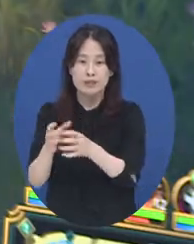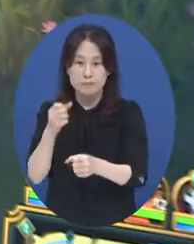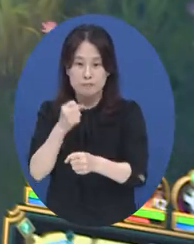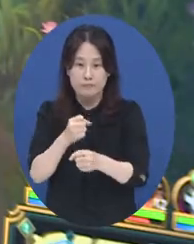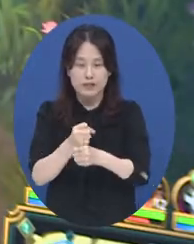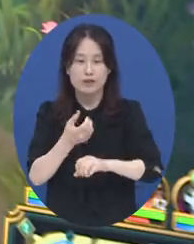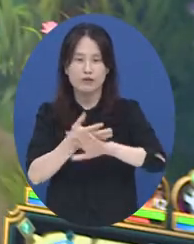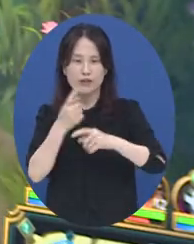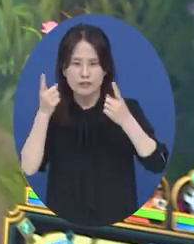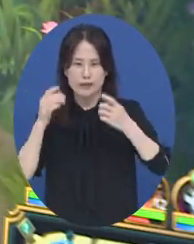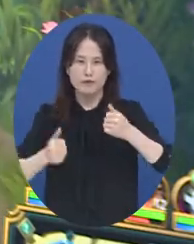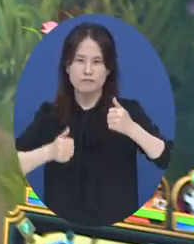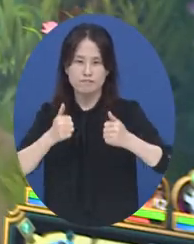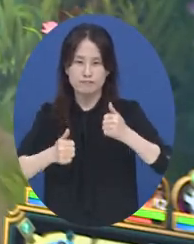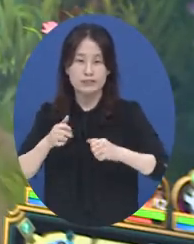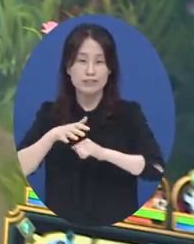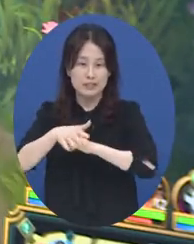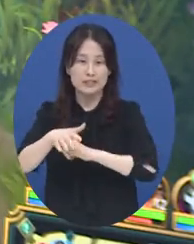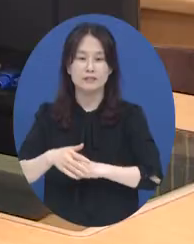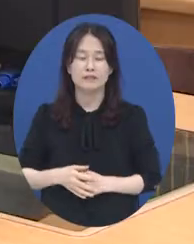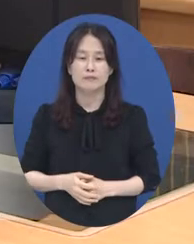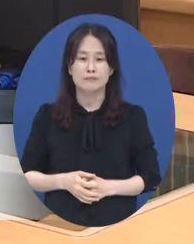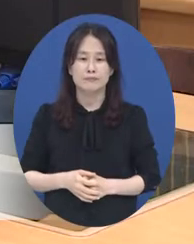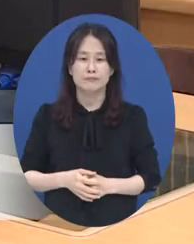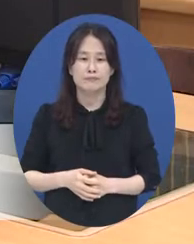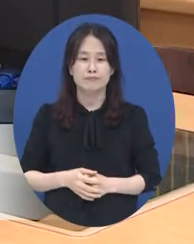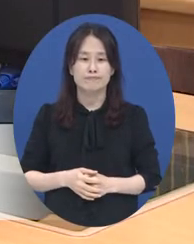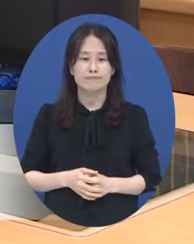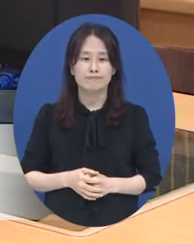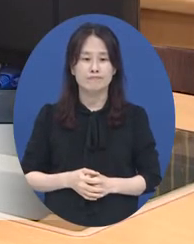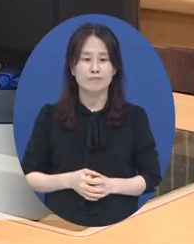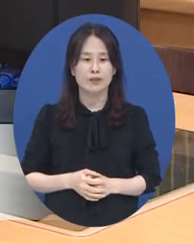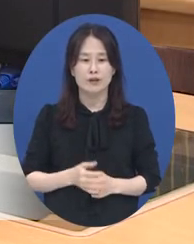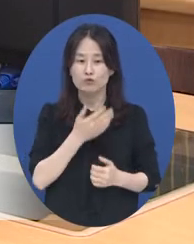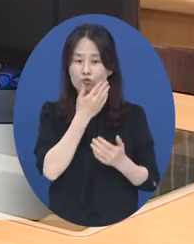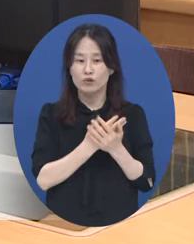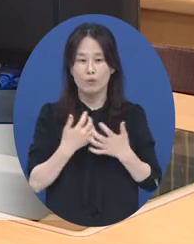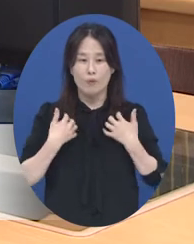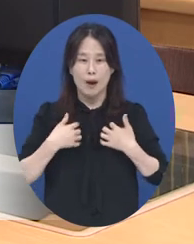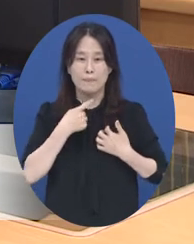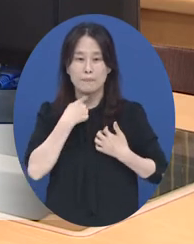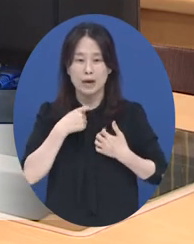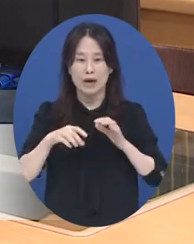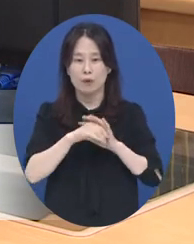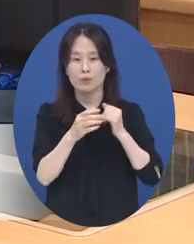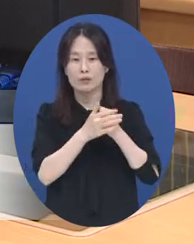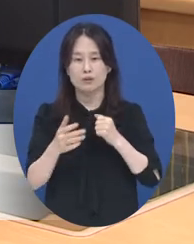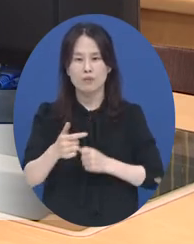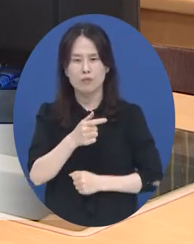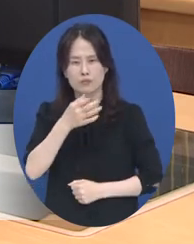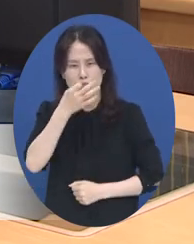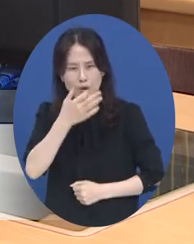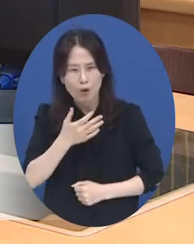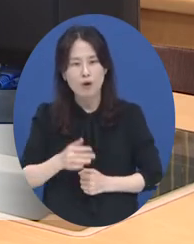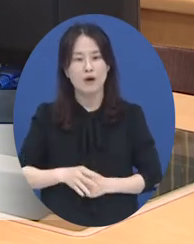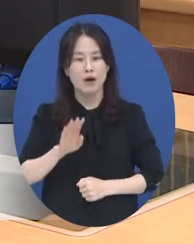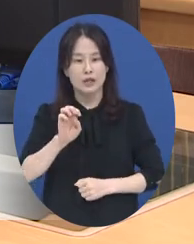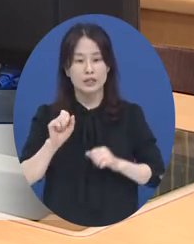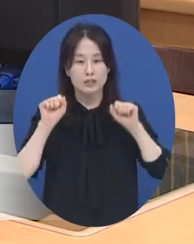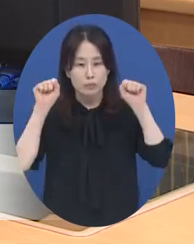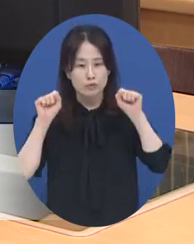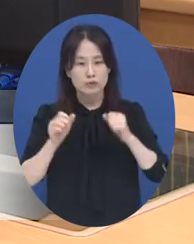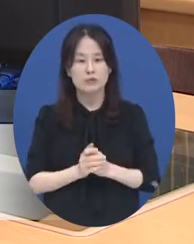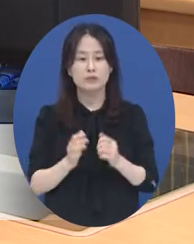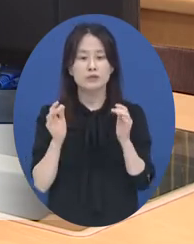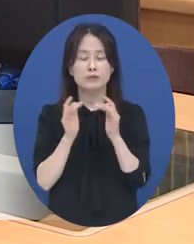대학과 대결하는 방식으로 진행됐습니다. 값지고 재밌었던 것 같아요. 코로나 상황 때문에 굉장히 힘든데 e스포츠는 그래도